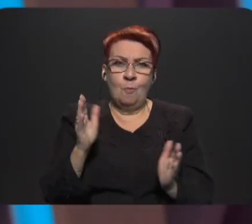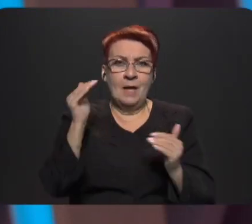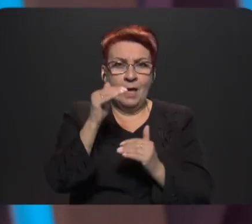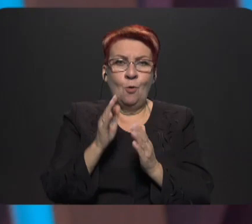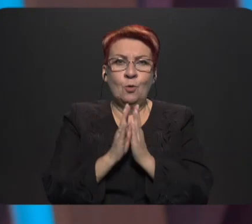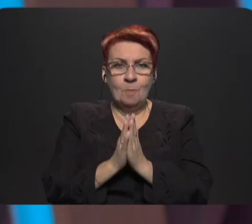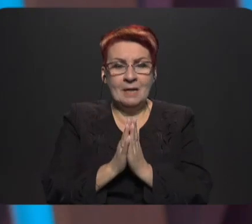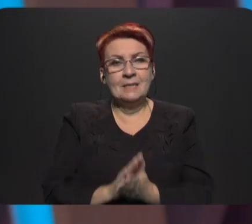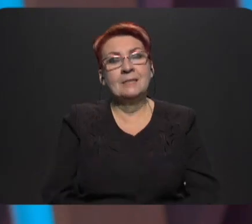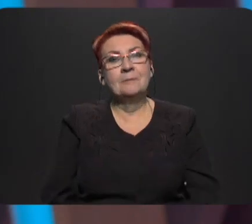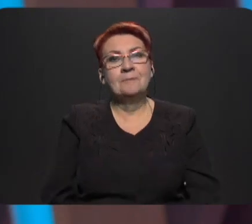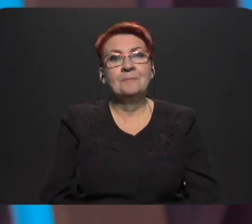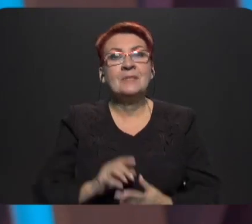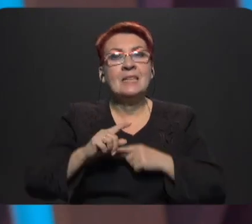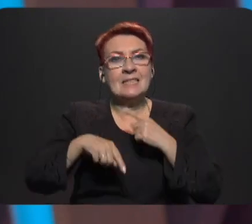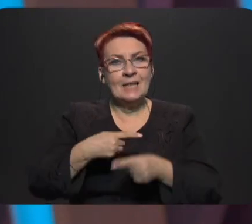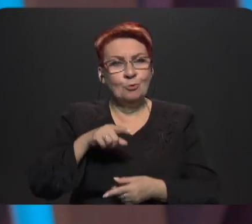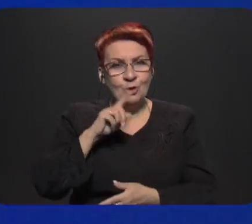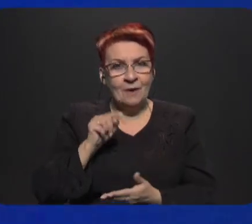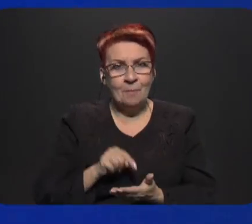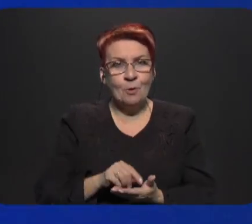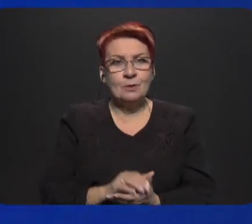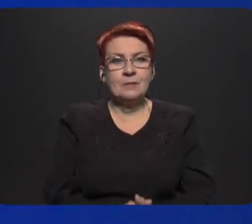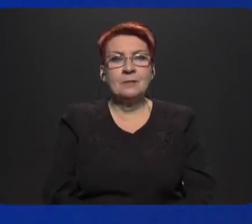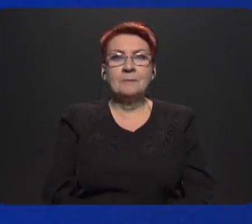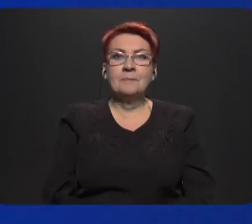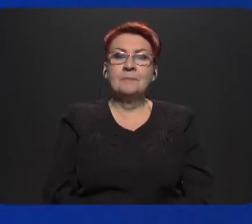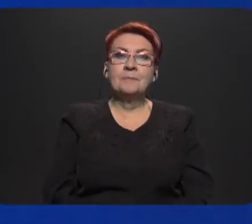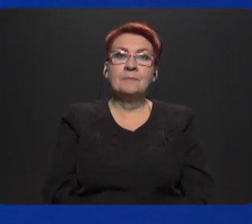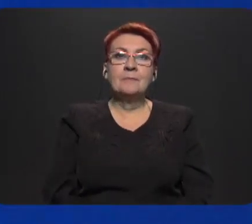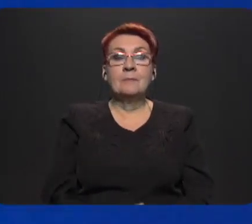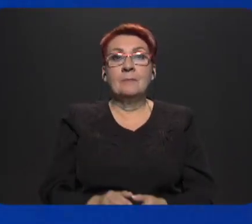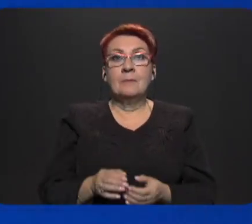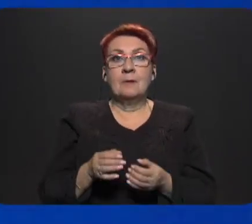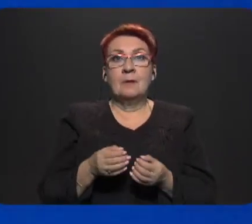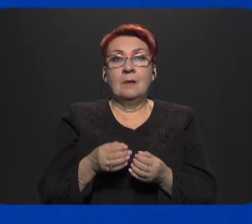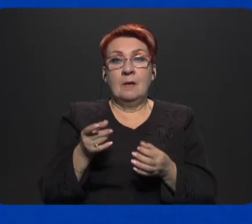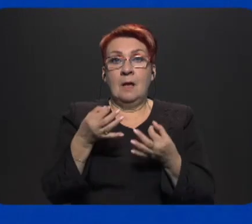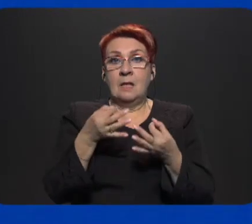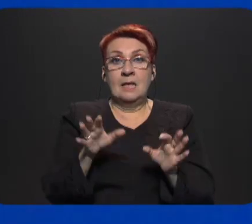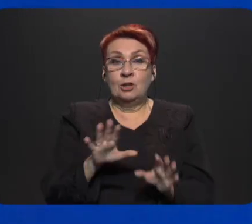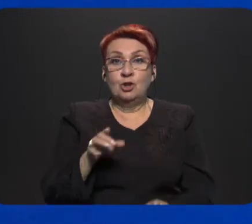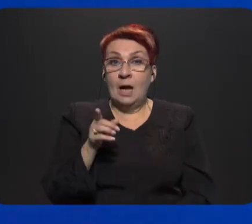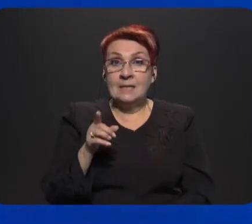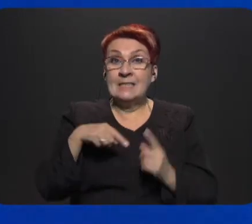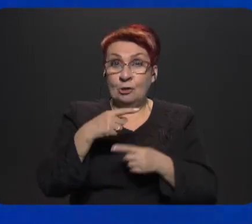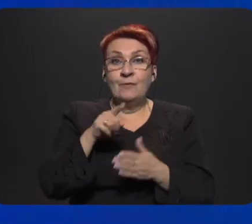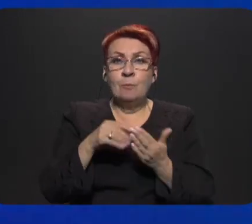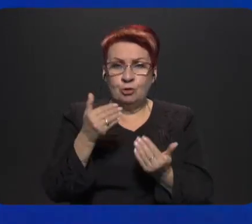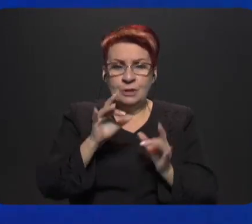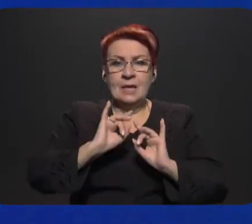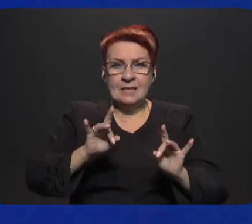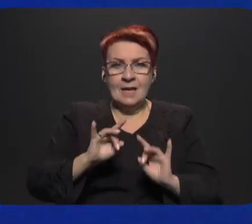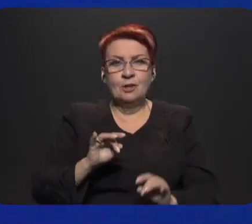этом церковь? Это не возбраняется ли? Спасибо за ответ. Возбраняется. Это же не клоунада, это же не цирк. В